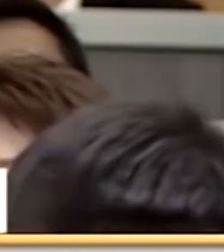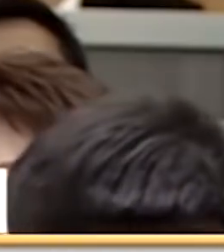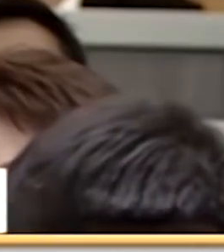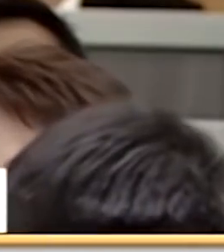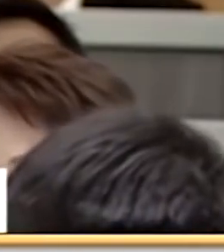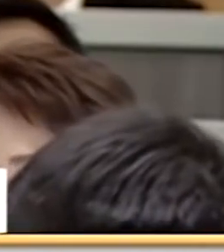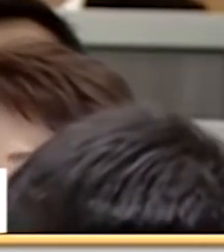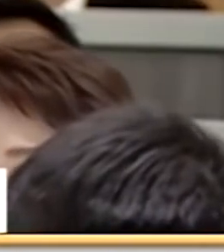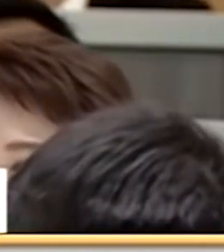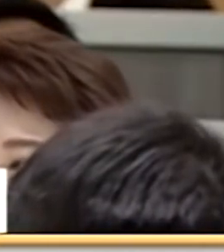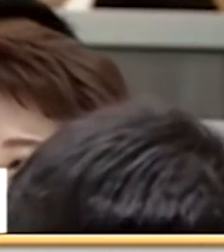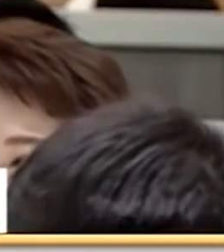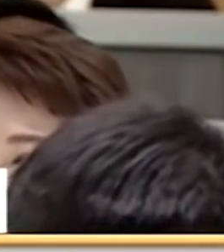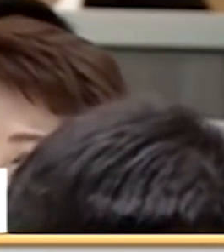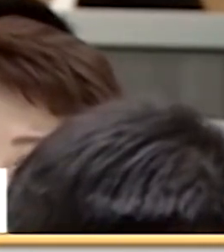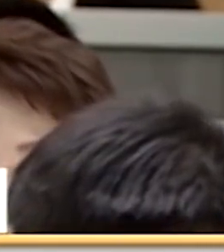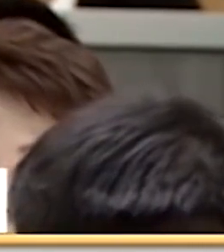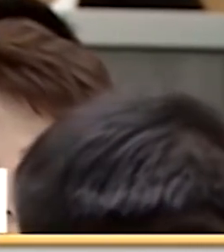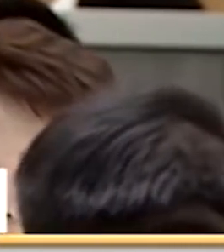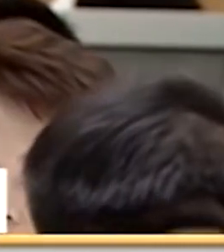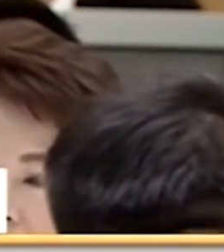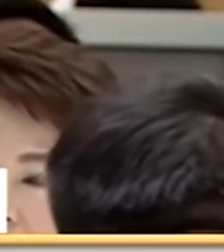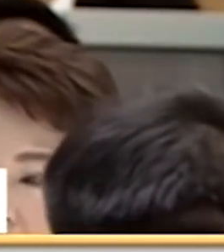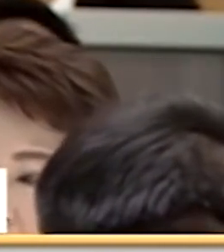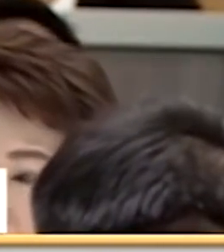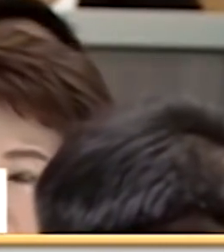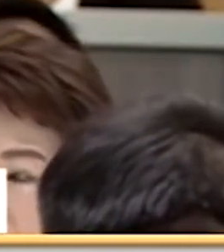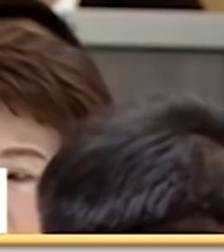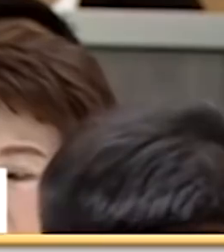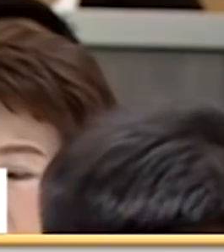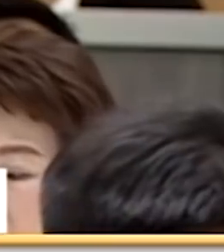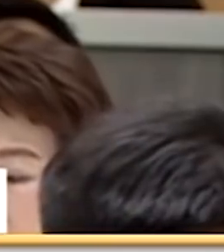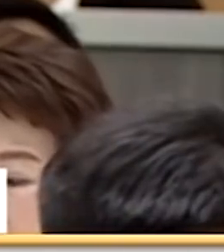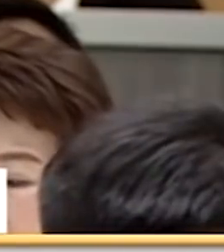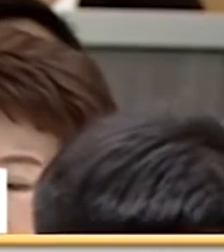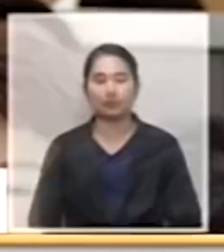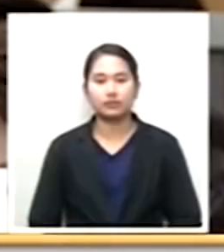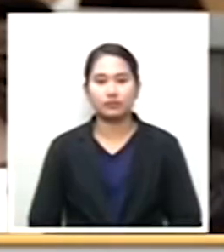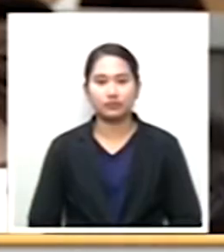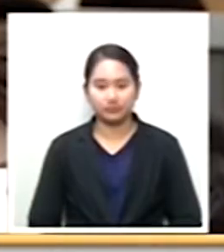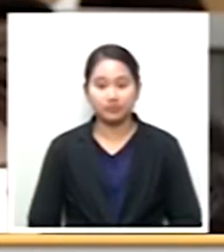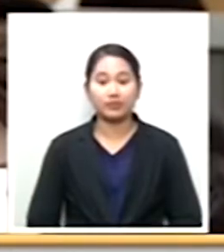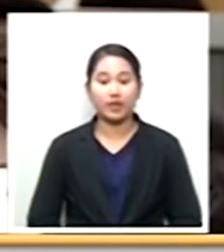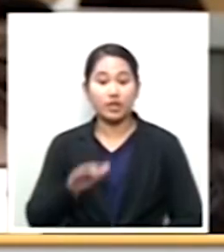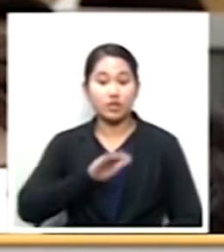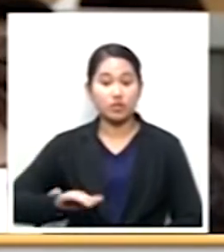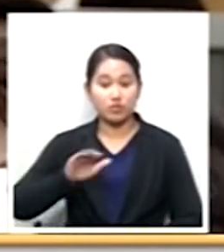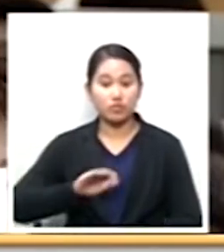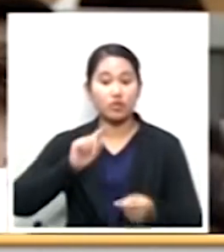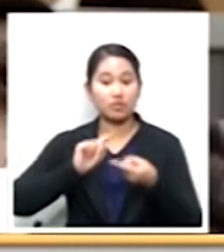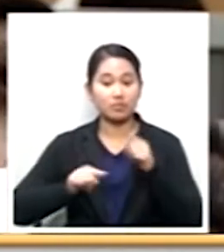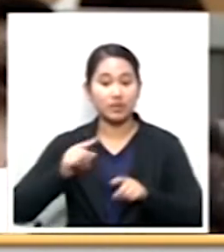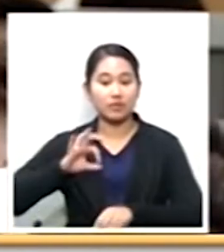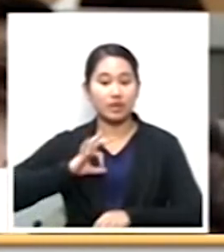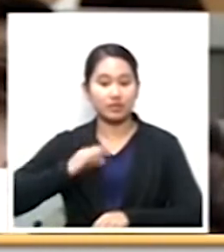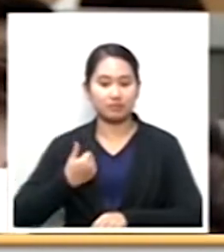แรกพระราชกำหนดแก้ไขเพิ่มเติมพระราชบัญญัติคุ้มครองสถาบันครอบครัวพวกเราเพื่อนสมาชิกฝ่ายค้านได้เข้าชื่อกันเส